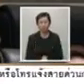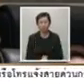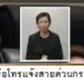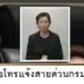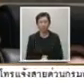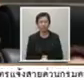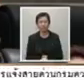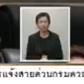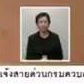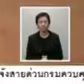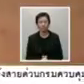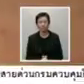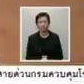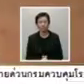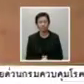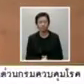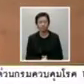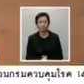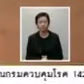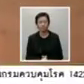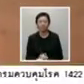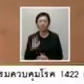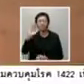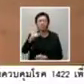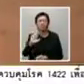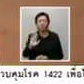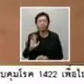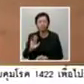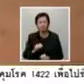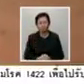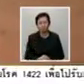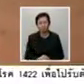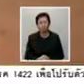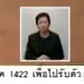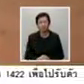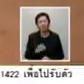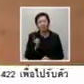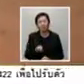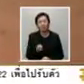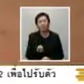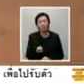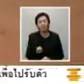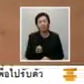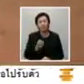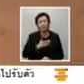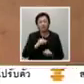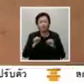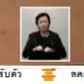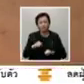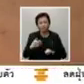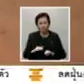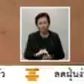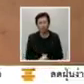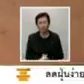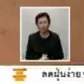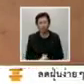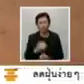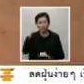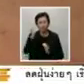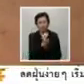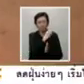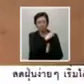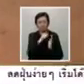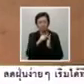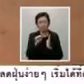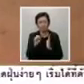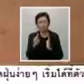างนั้น คุณปรีนาไม่ต้องประท้วงแล้วมั้งครับเพราะก็คงจะเรื่องเดิมผมได้วินิจฉัยไปแล้วเชิญท่านเสรีพิสุทธิ์อภิป